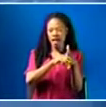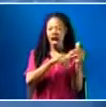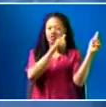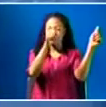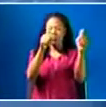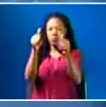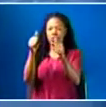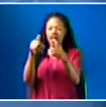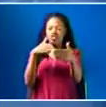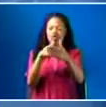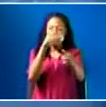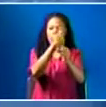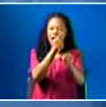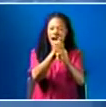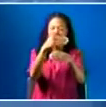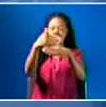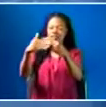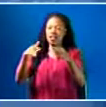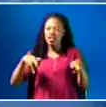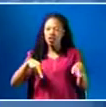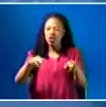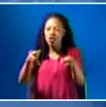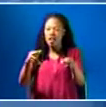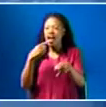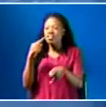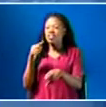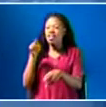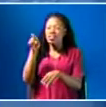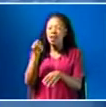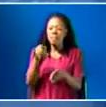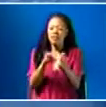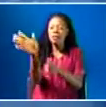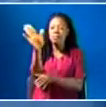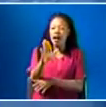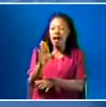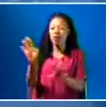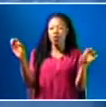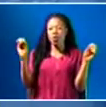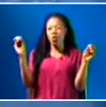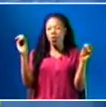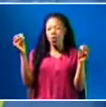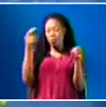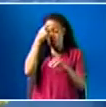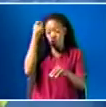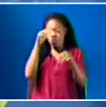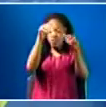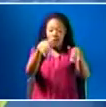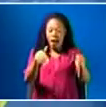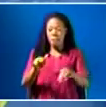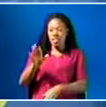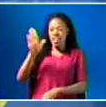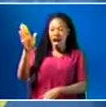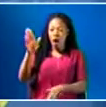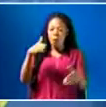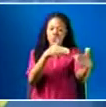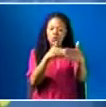na kampuni ya Uchina, wakilalamikia kutofidiwa licha kwamba mashamba yao yameathirika na ujenzi huo. Wakazi hao wamemlaumu